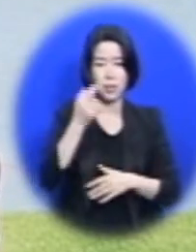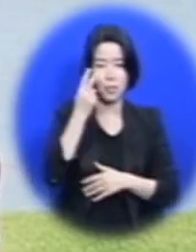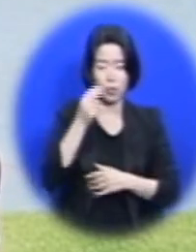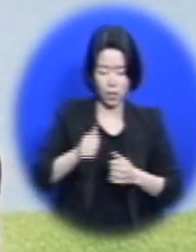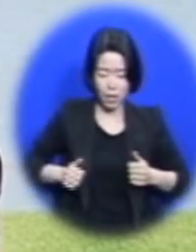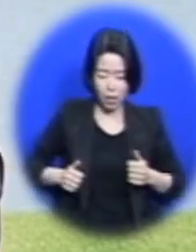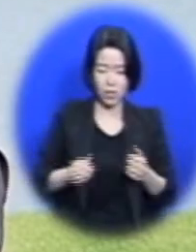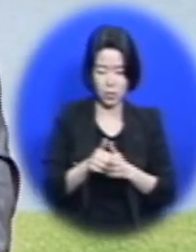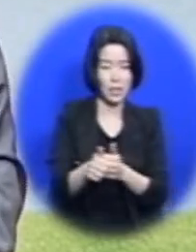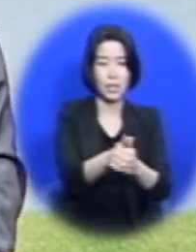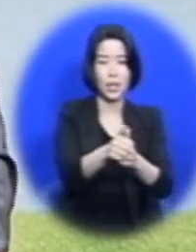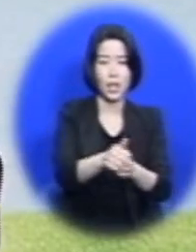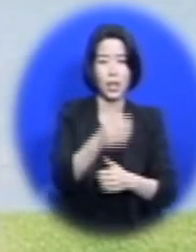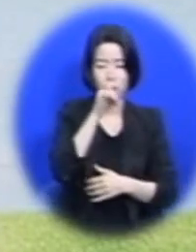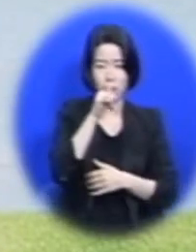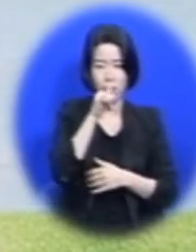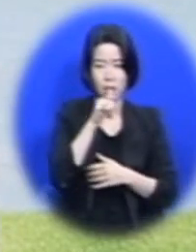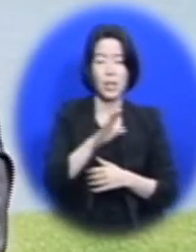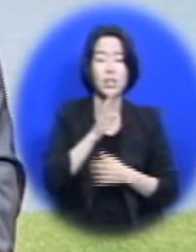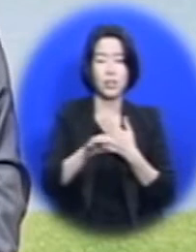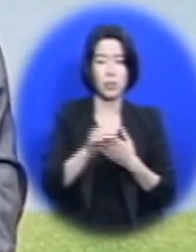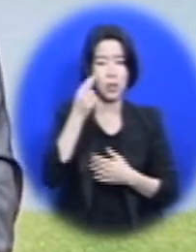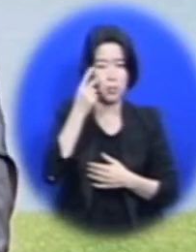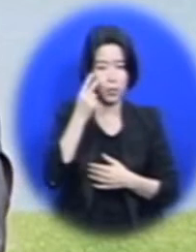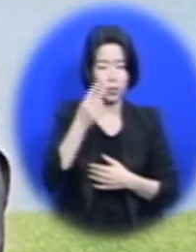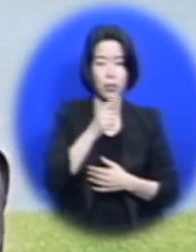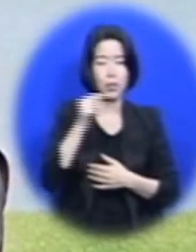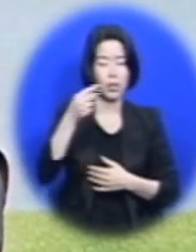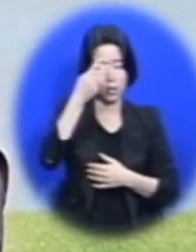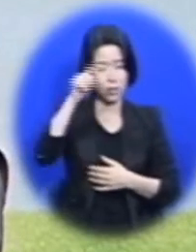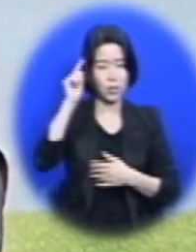있다. 그러면 미국도 러시아 같이 될 것이다.